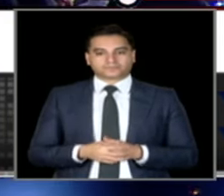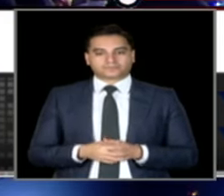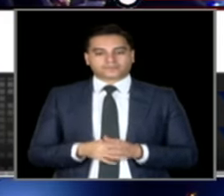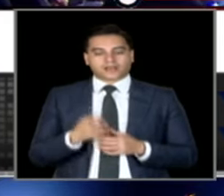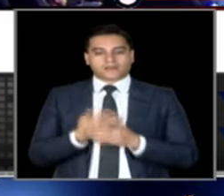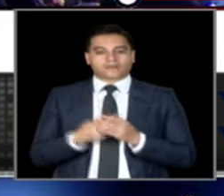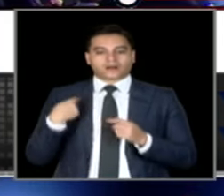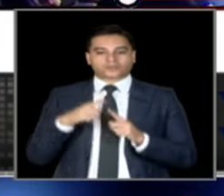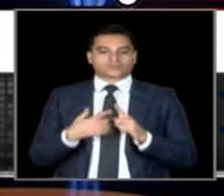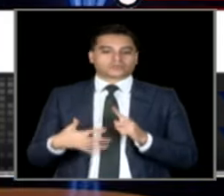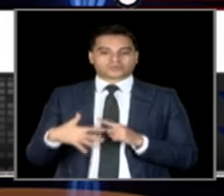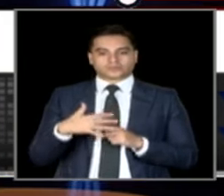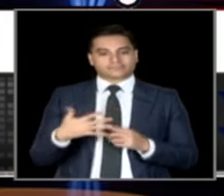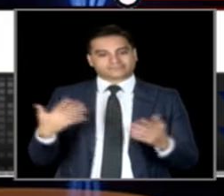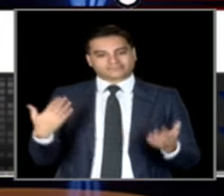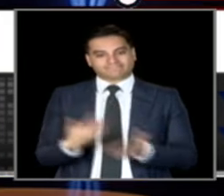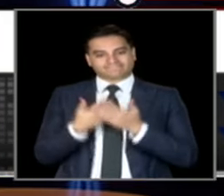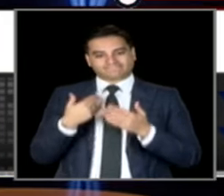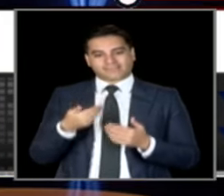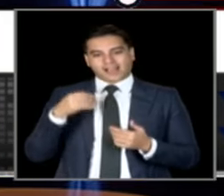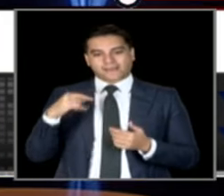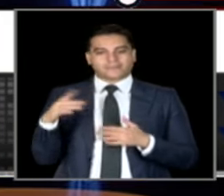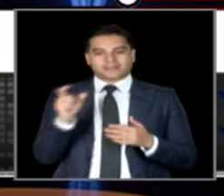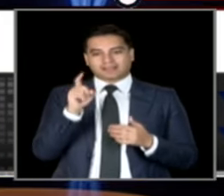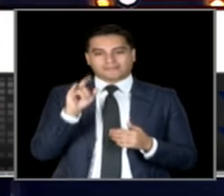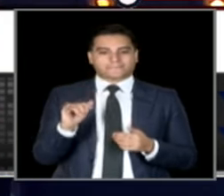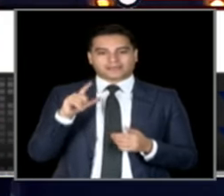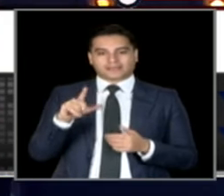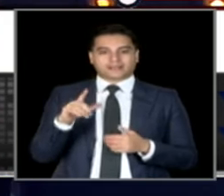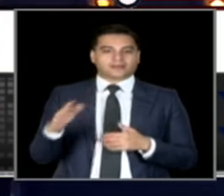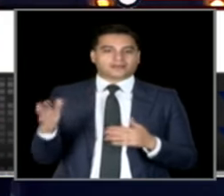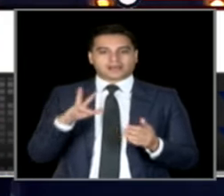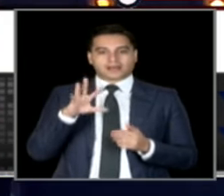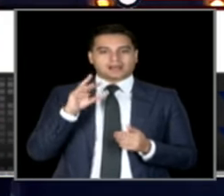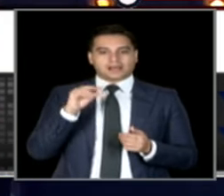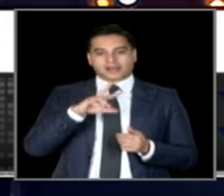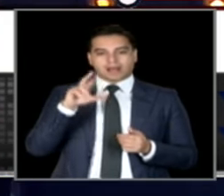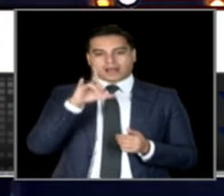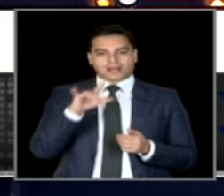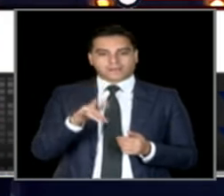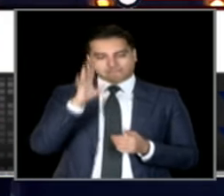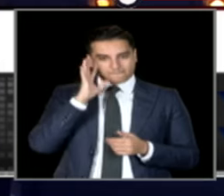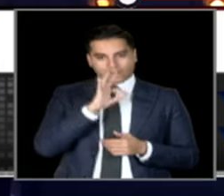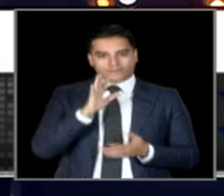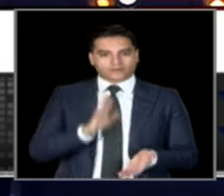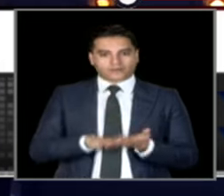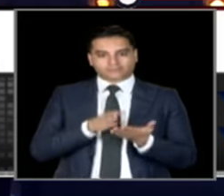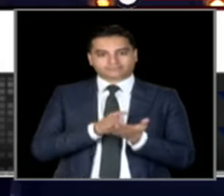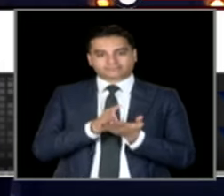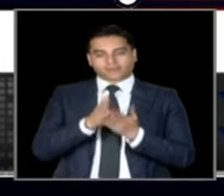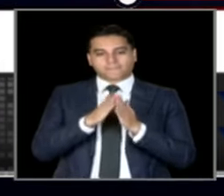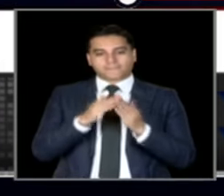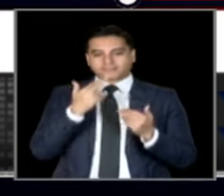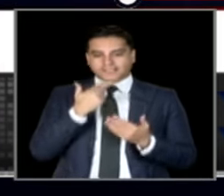ابن رئيس وزراء. أحمد نبيل الهلالي، كنت قلت دي الأول. قلت بعد الريسك بعد الوقت. ملقب بقديس اليسار